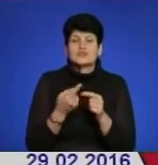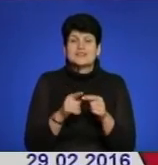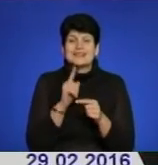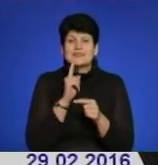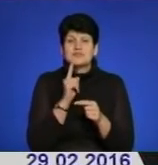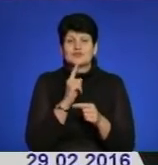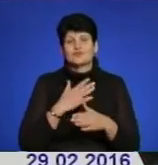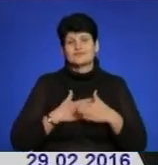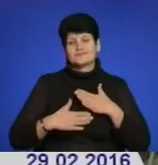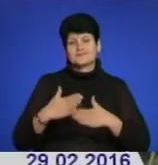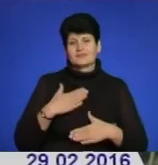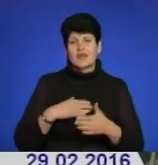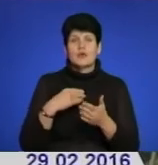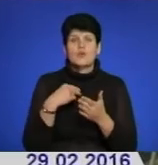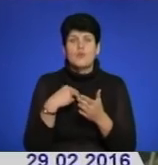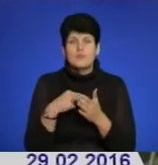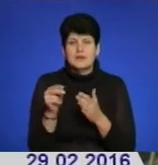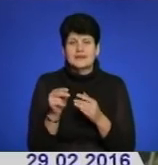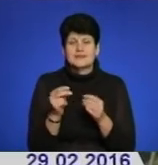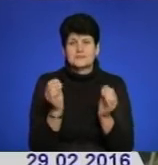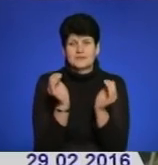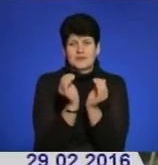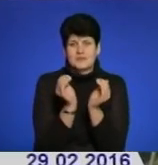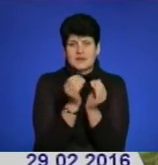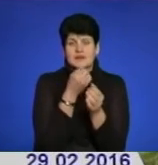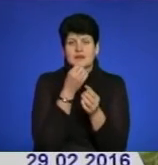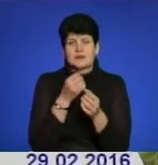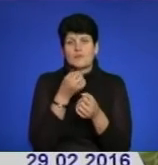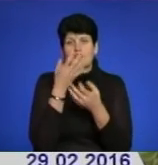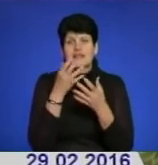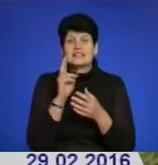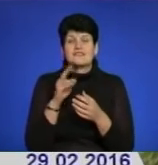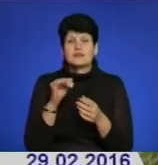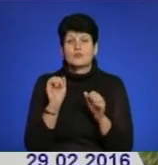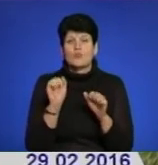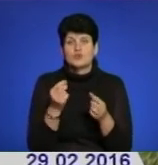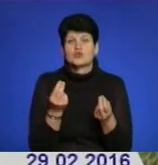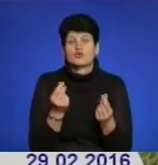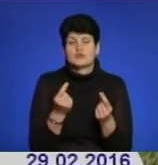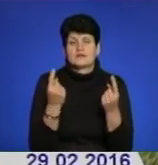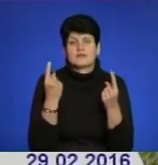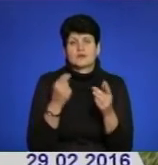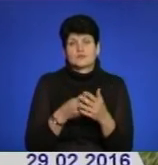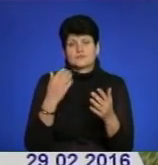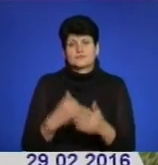тимчасове задоволення, як купити такий невеличкий букет квітів, може коштувати нашій природі дуже великої ціни.